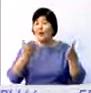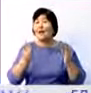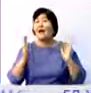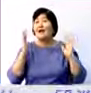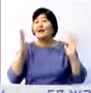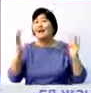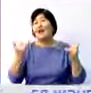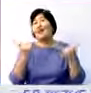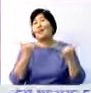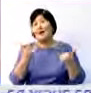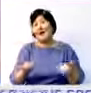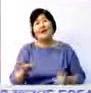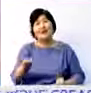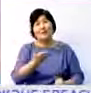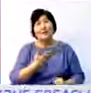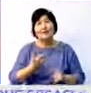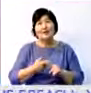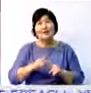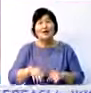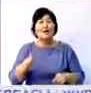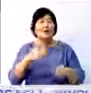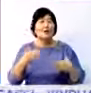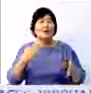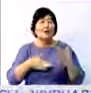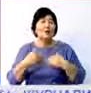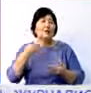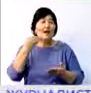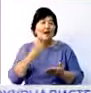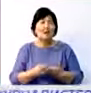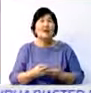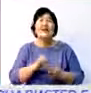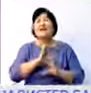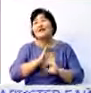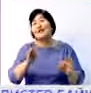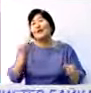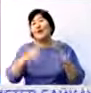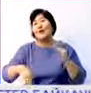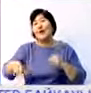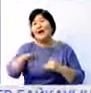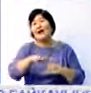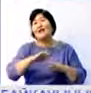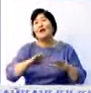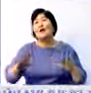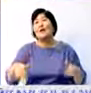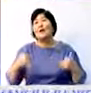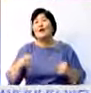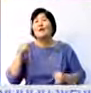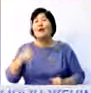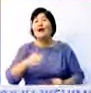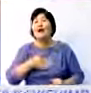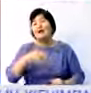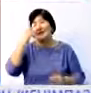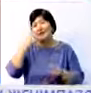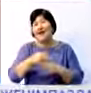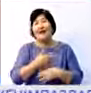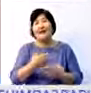саялы саябаққа. Біз үшін зор қуаныш, бұл бағалы керемет ойын алаң балаларға. Мың алғыс